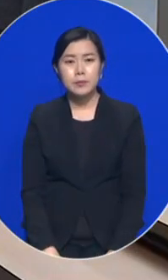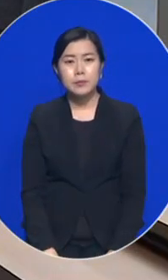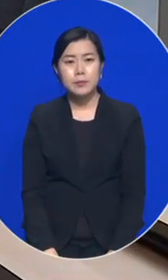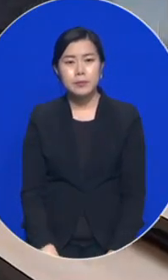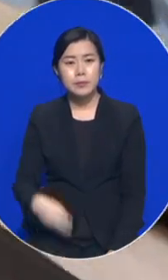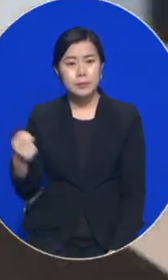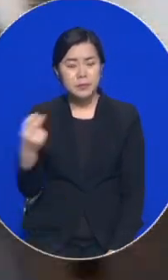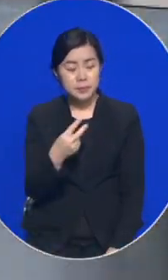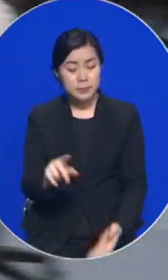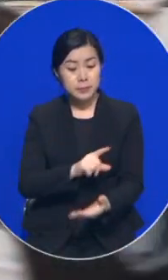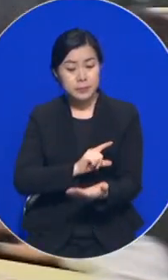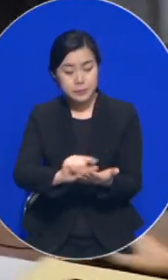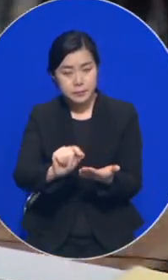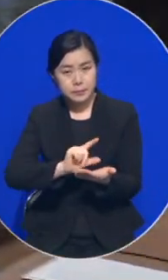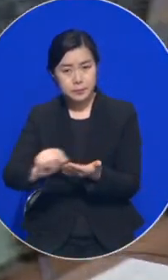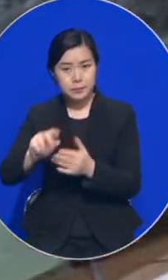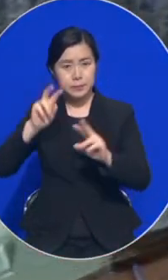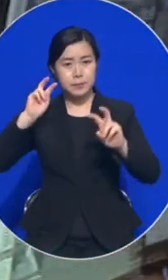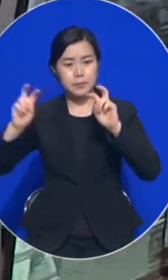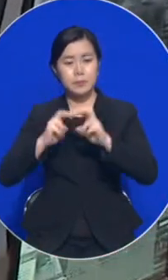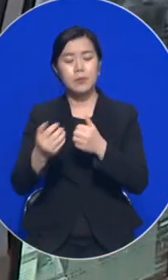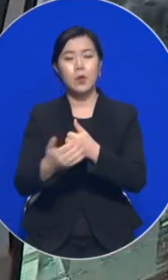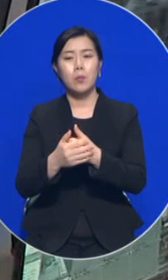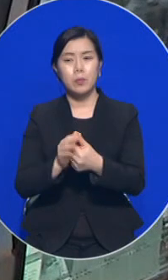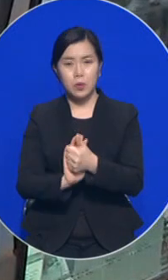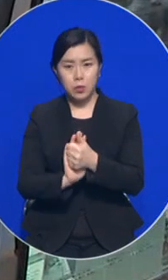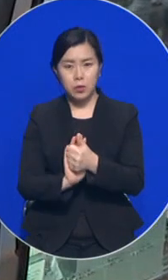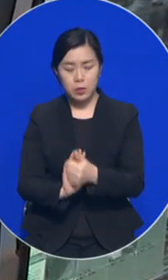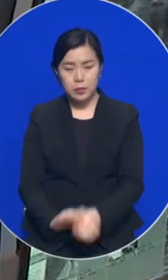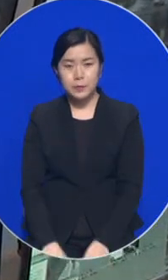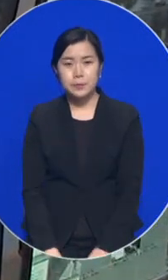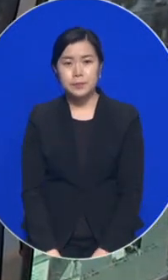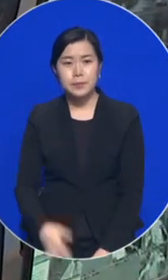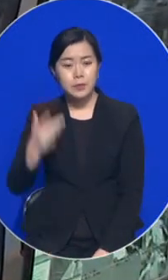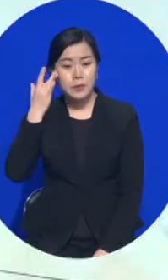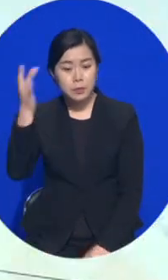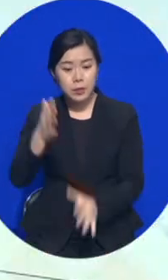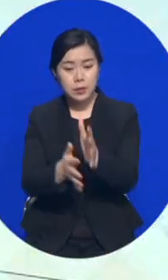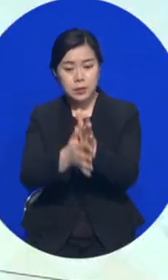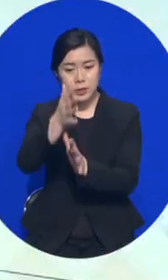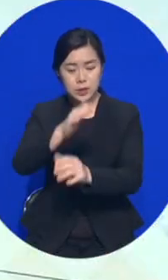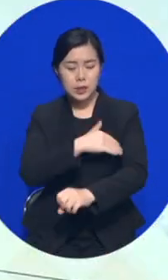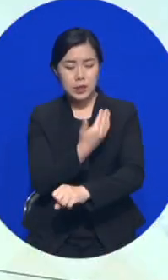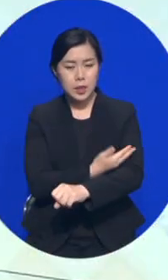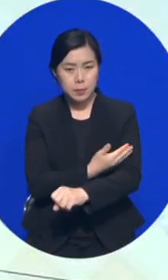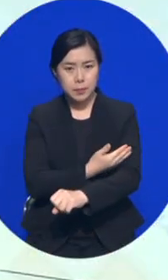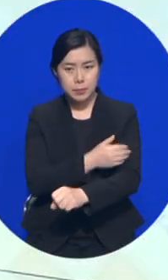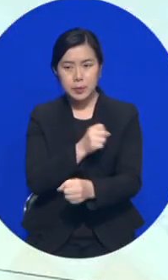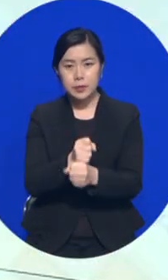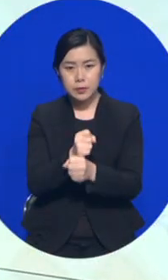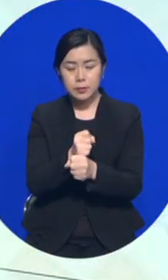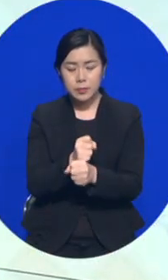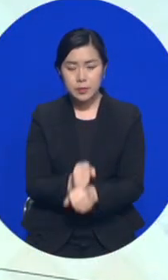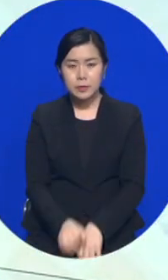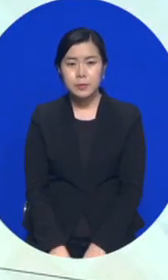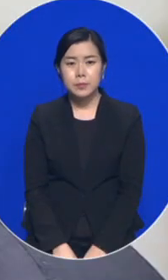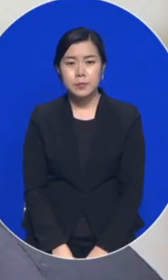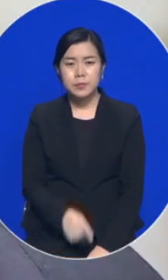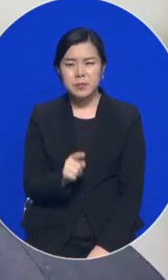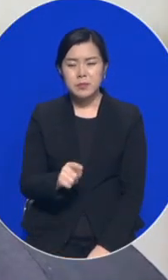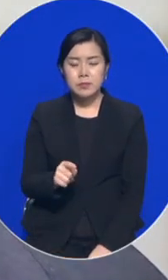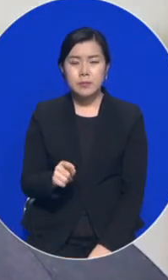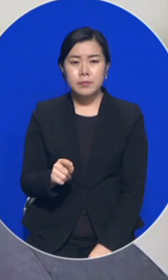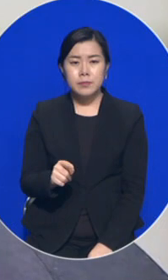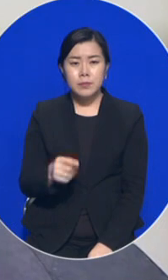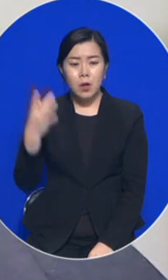또 지자체 기업과 협력해 국가 스마트시티 역량을 확대하겠다며 국가 시범도시와 기존 도시가 단절되지